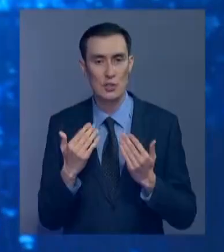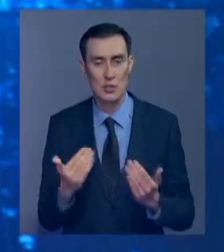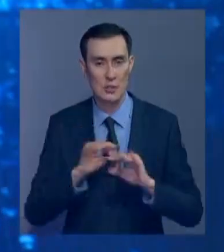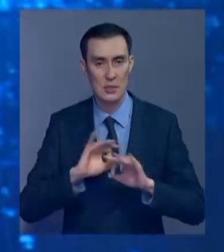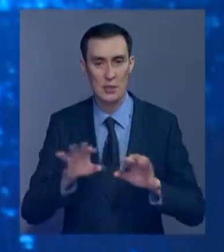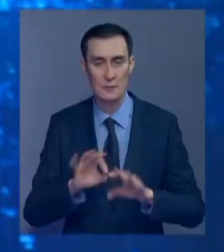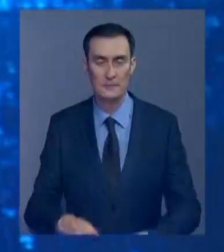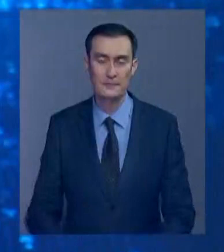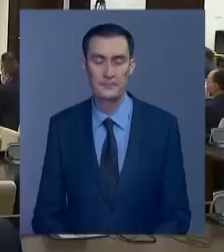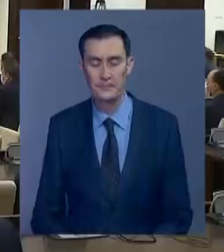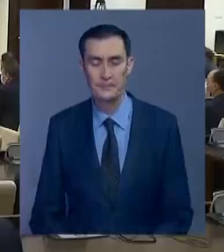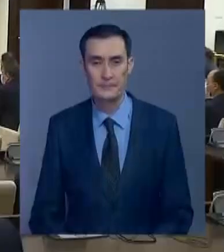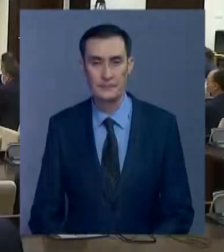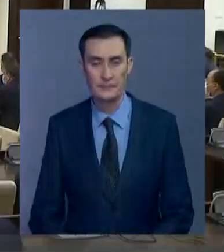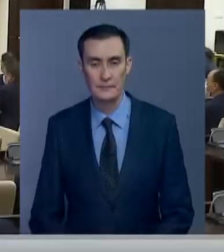нашем сюжете.